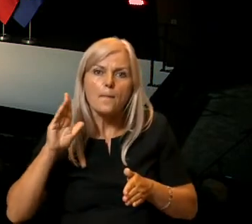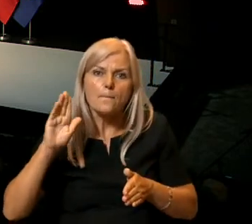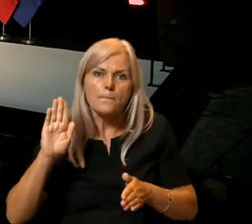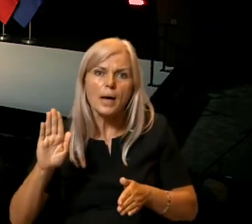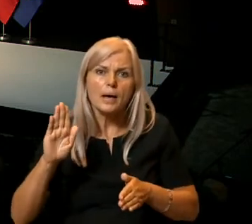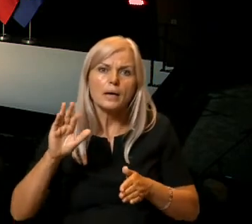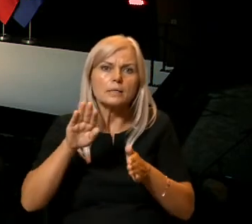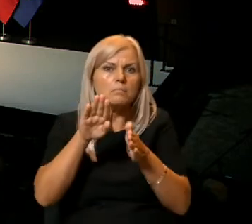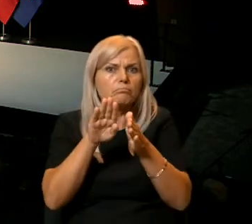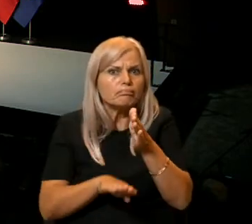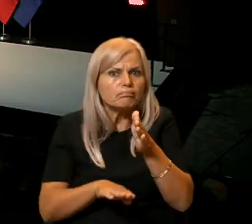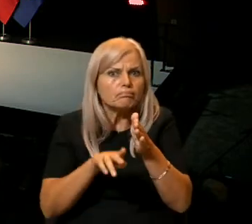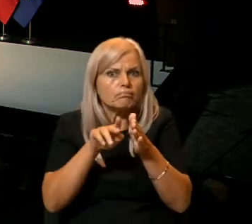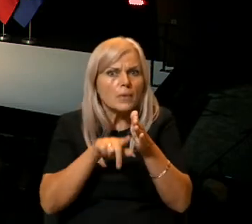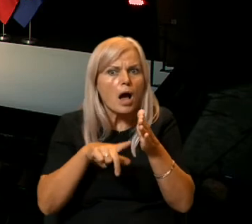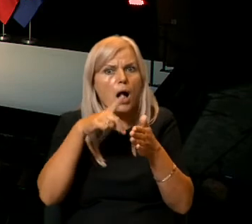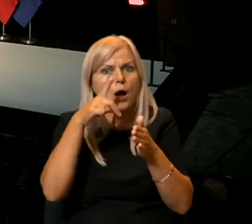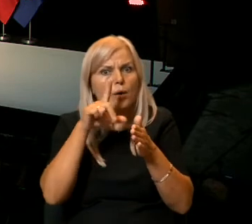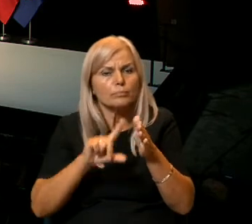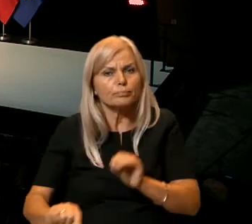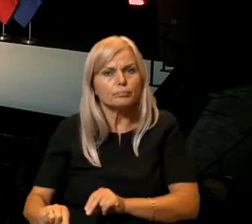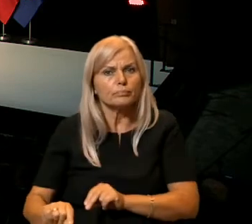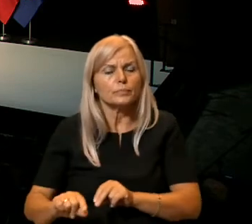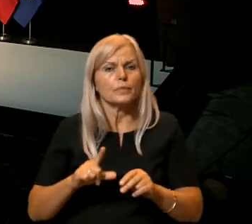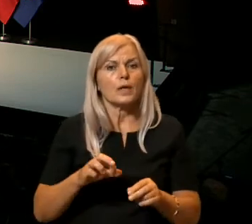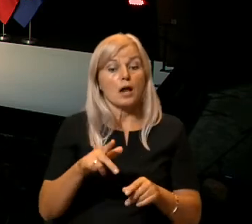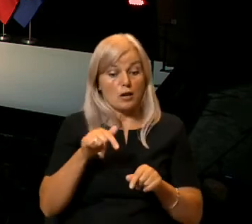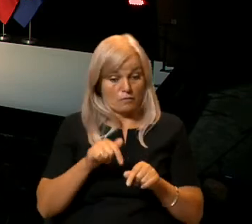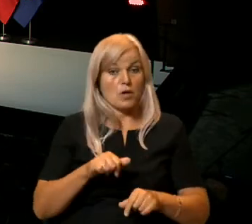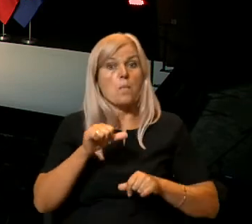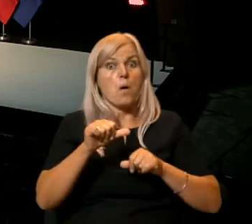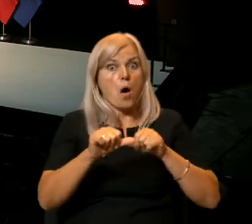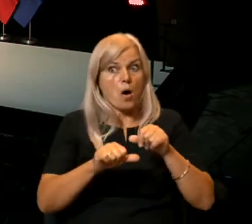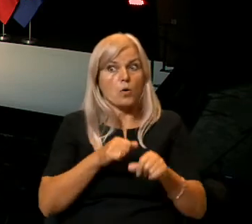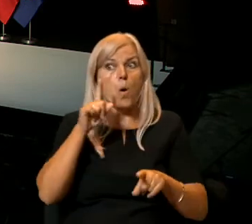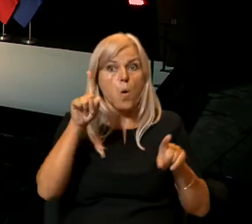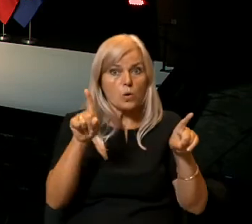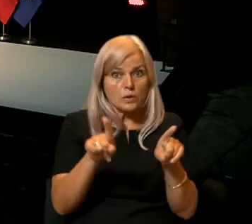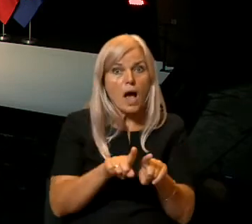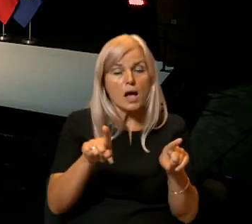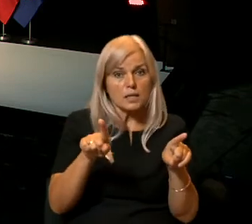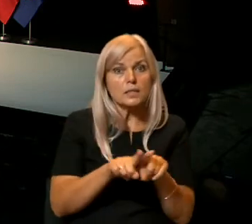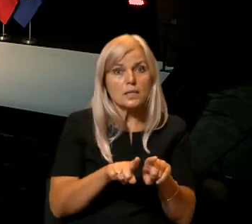roku i w przyszłym roku musimy